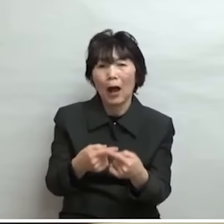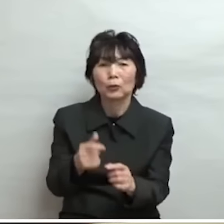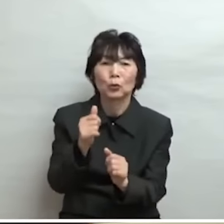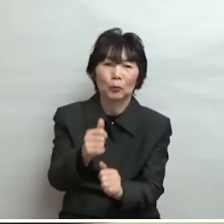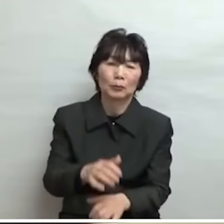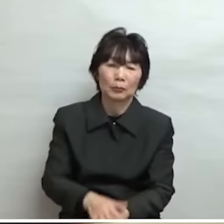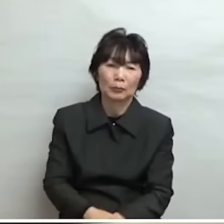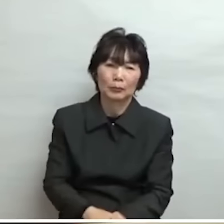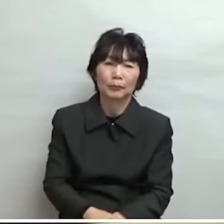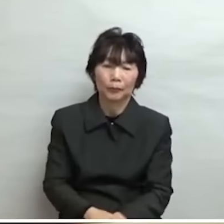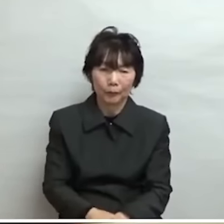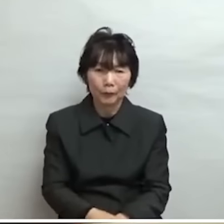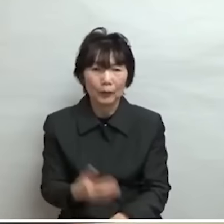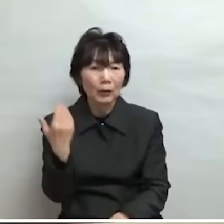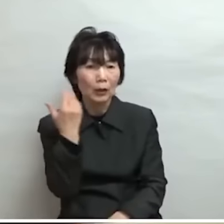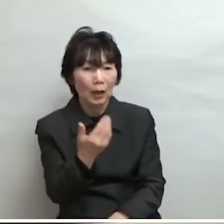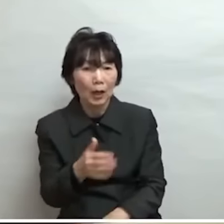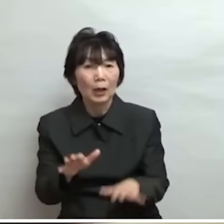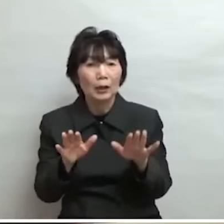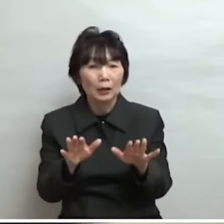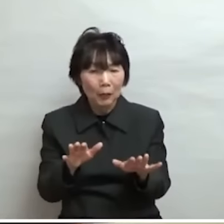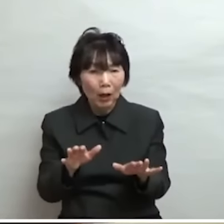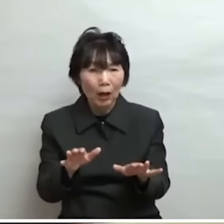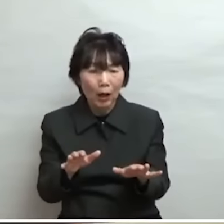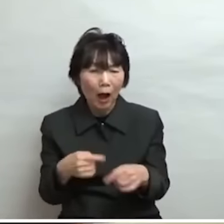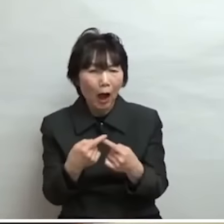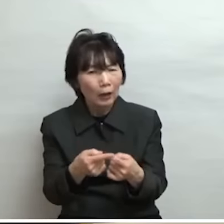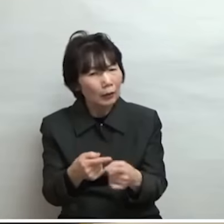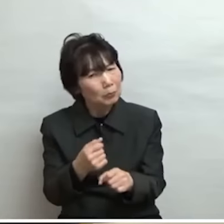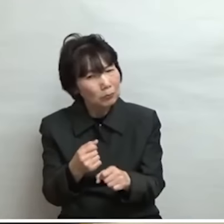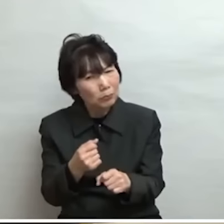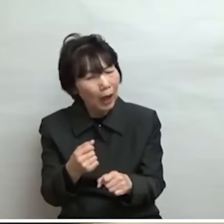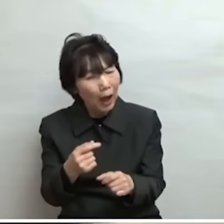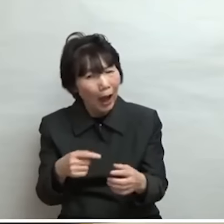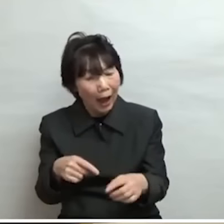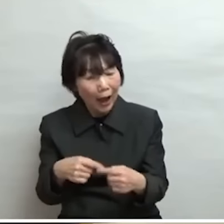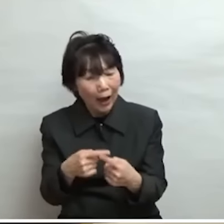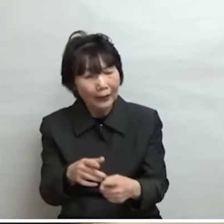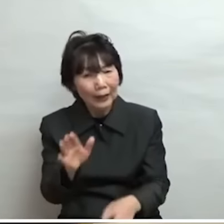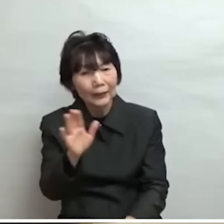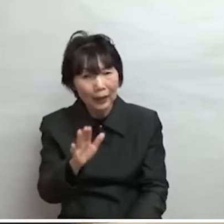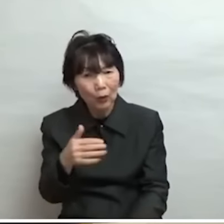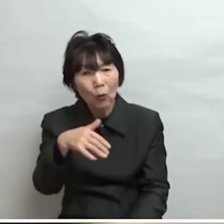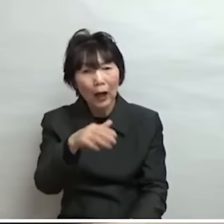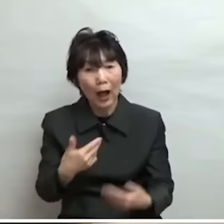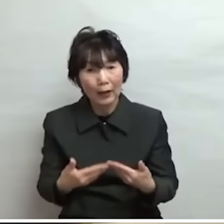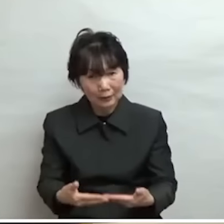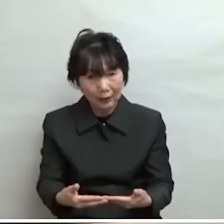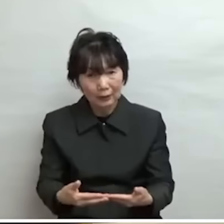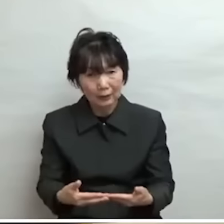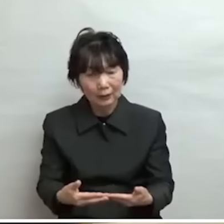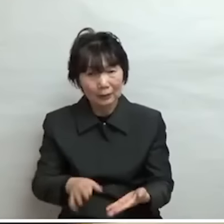要するに誰も入らない状態じゃないとちょっと安全に工事できないというふうに判断しているということでしょうか。 おっしゃる通りです。